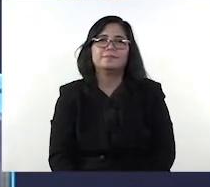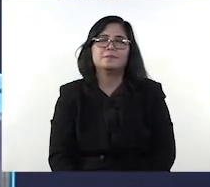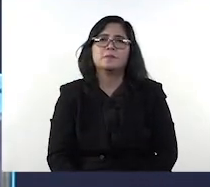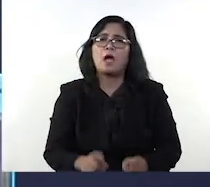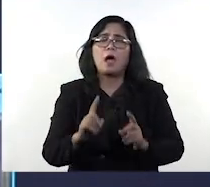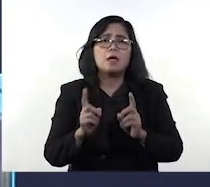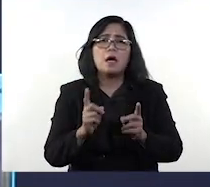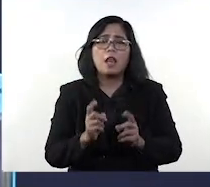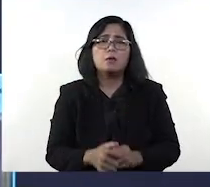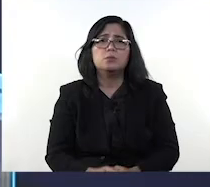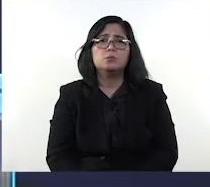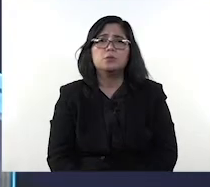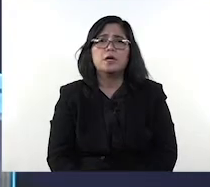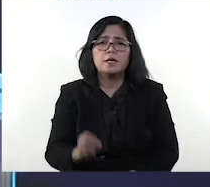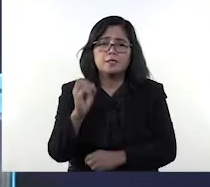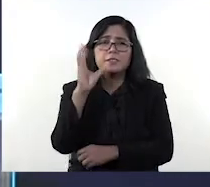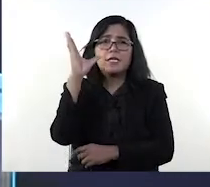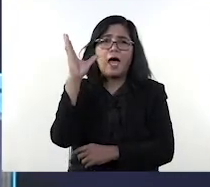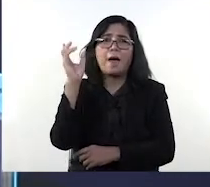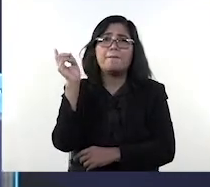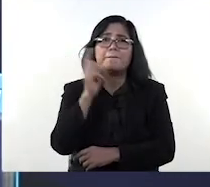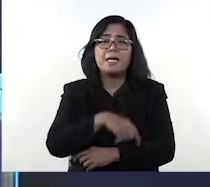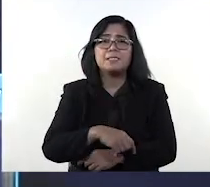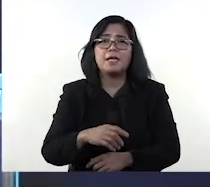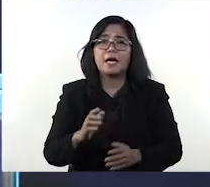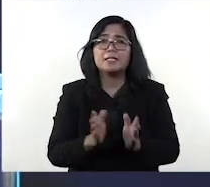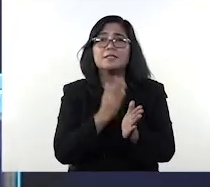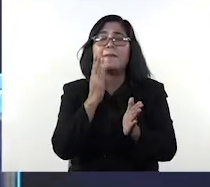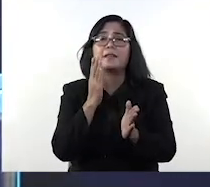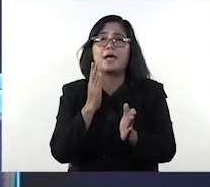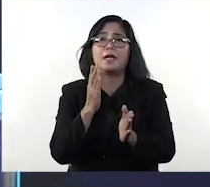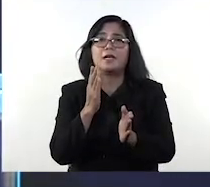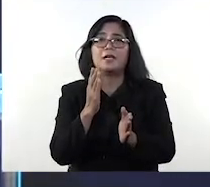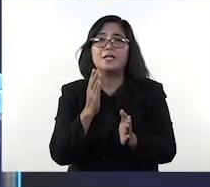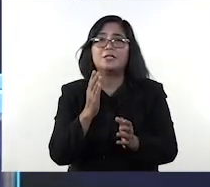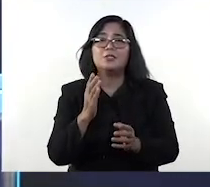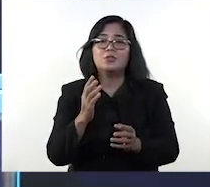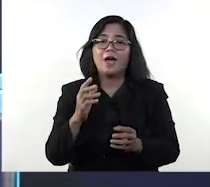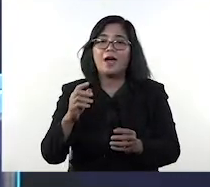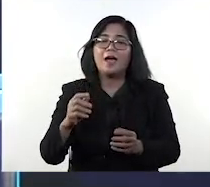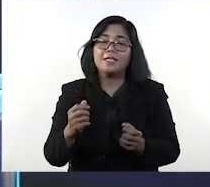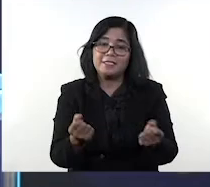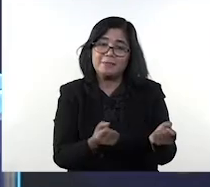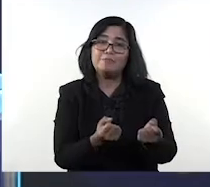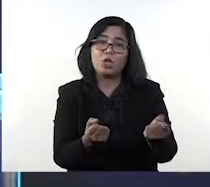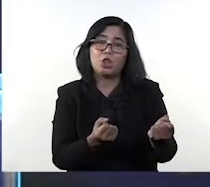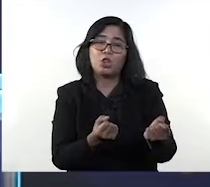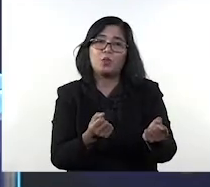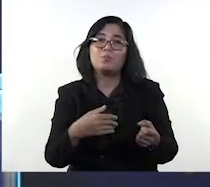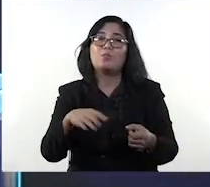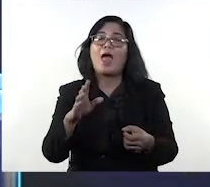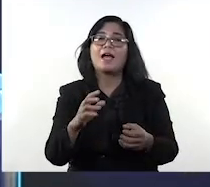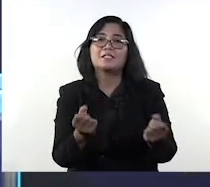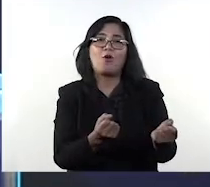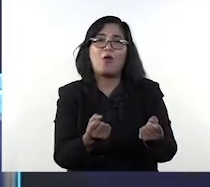Hai dan kalau siang saya masih ada kesempatan saya juga yang jemput mereka Hai